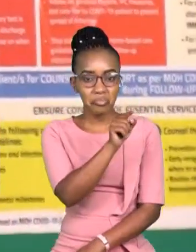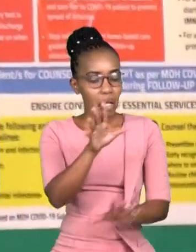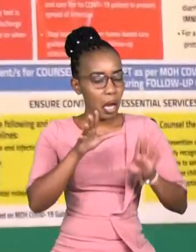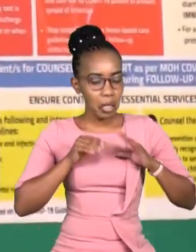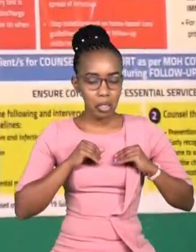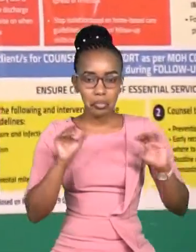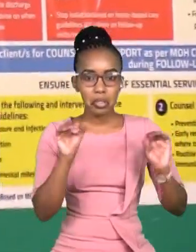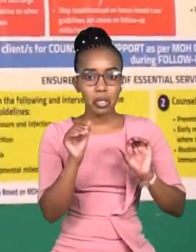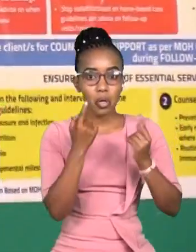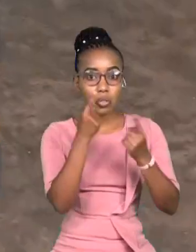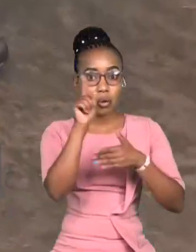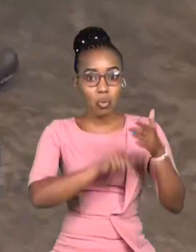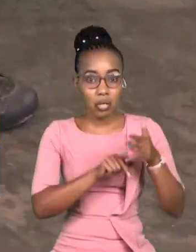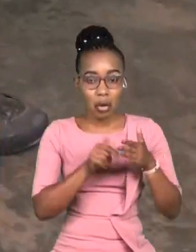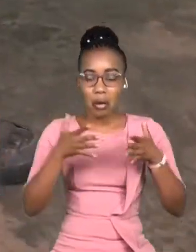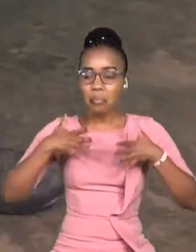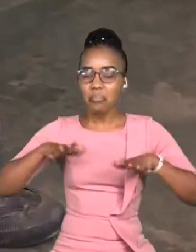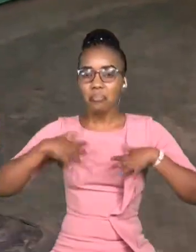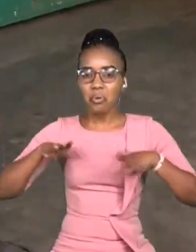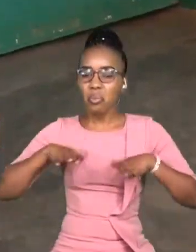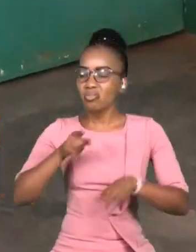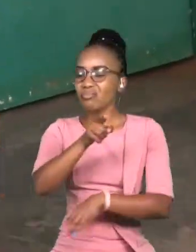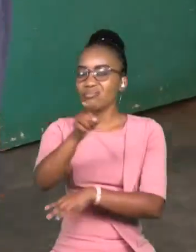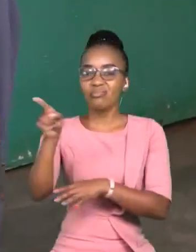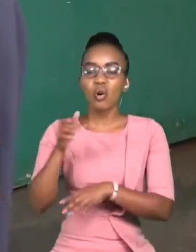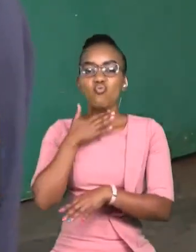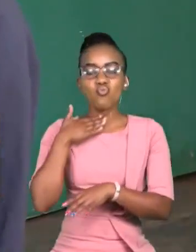haya akisema ni njama ya watu wasiowajua